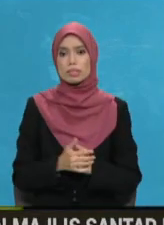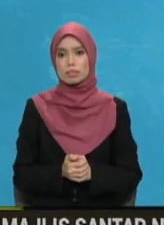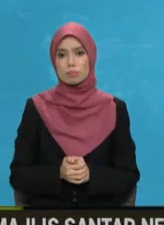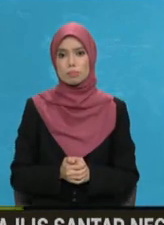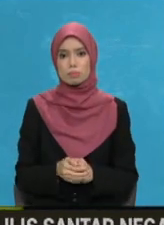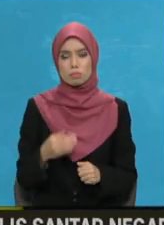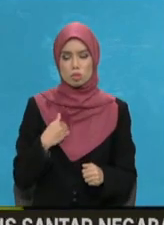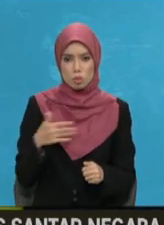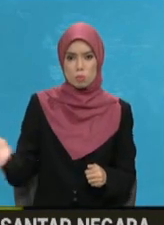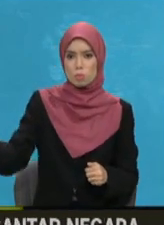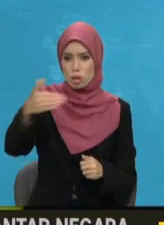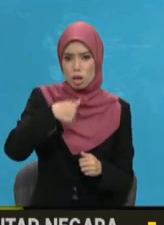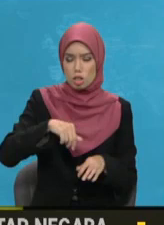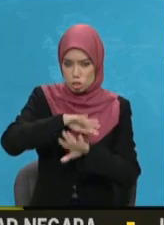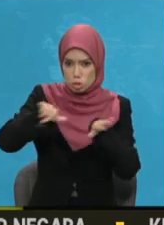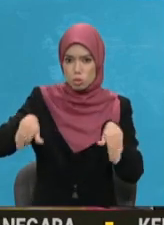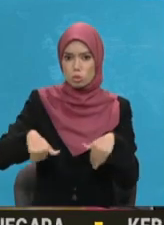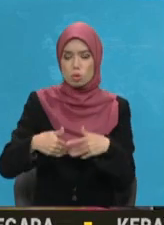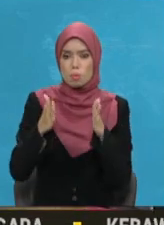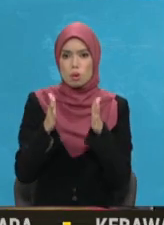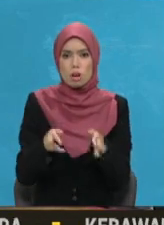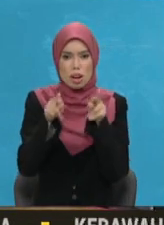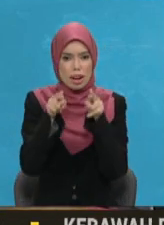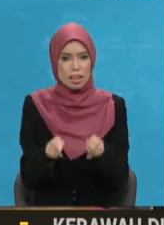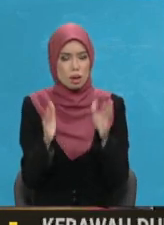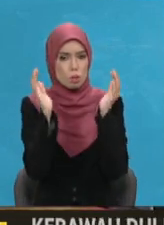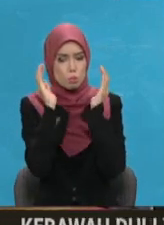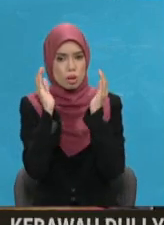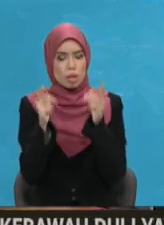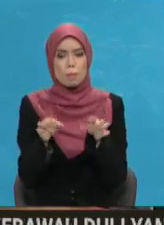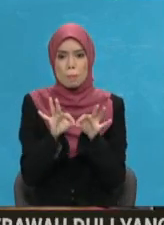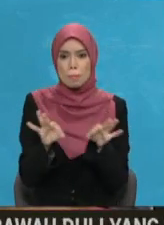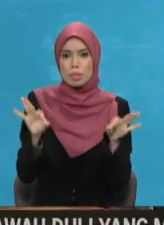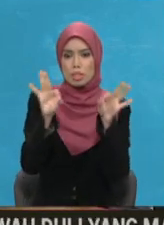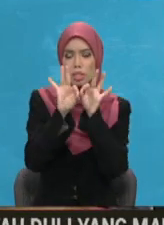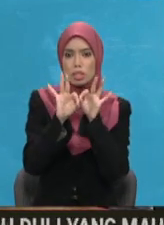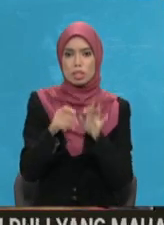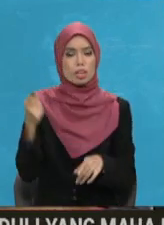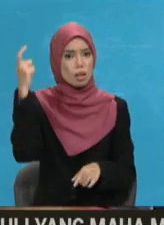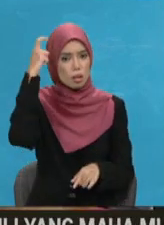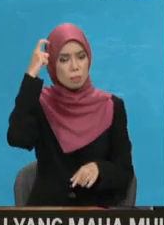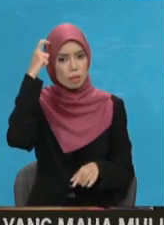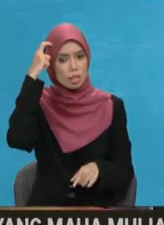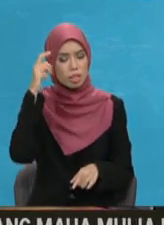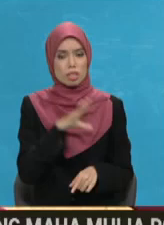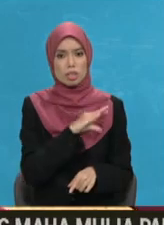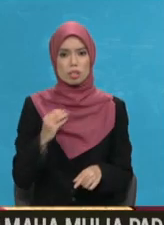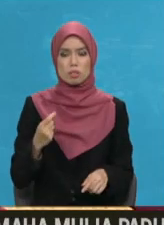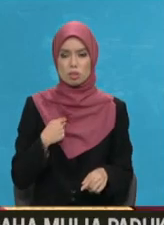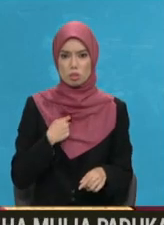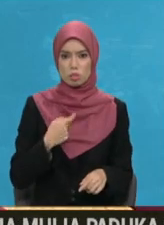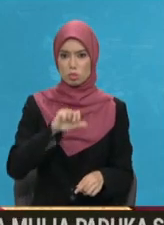itu menyeru dan menggalakkan rakyat dan penduduk negara ini mengutamakan kesehatan mental dan kesejahteraan diri